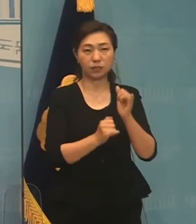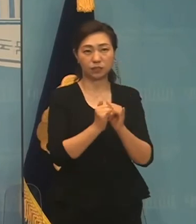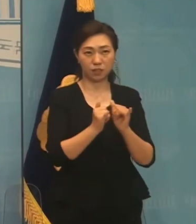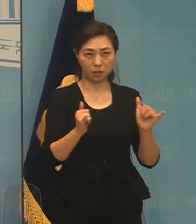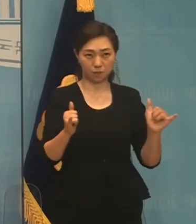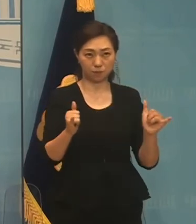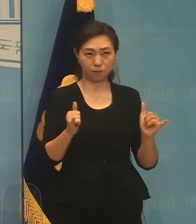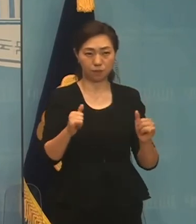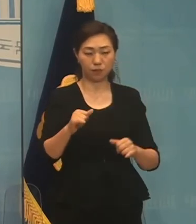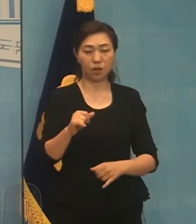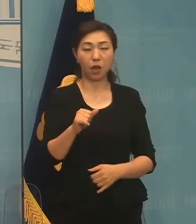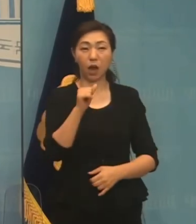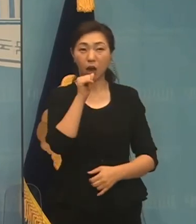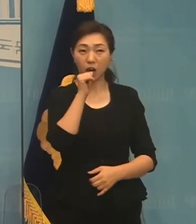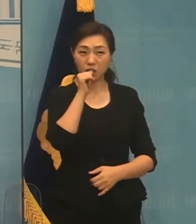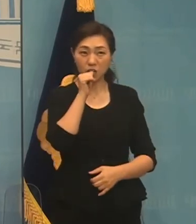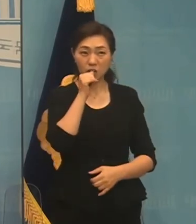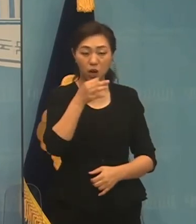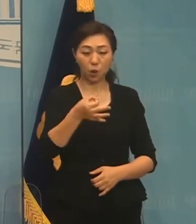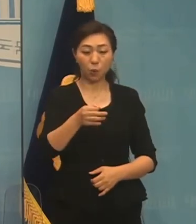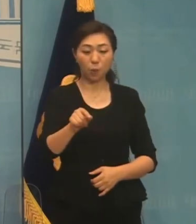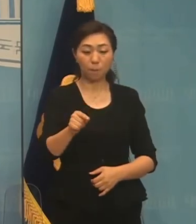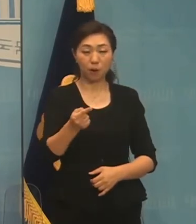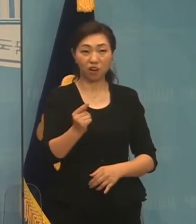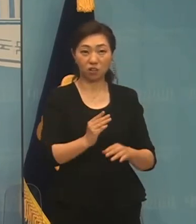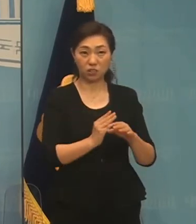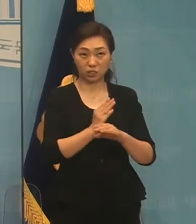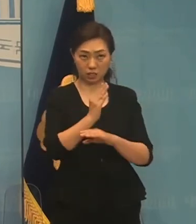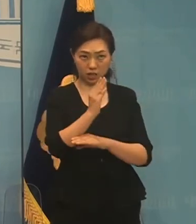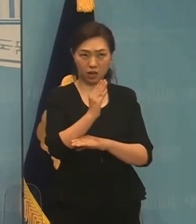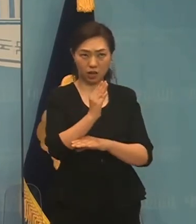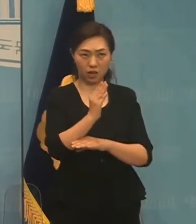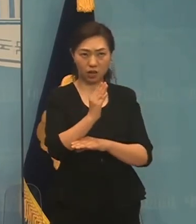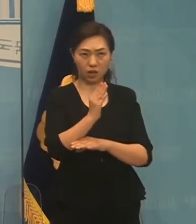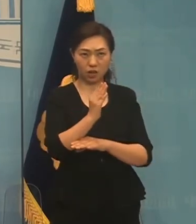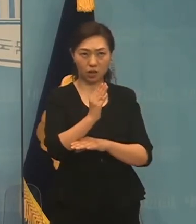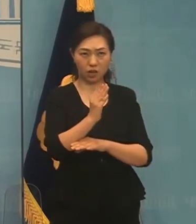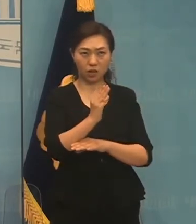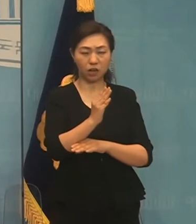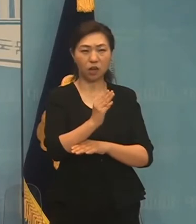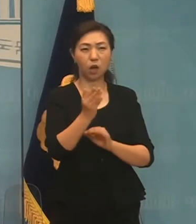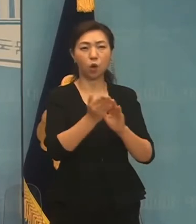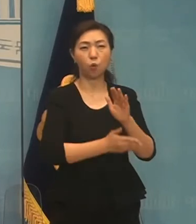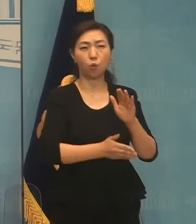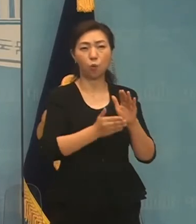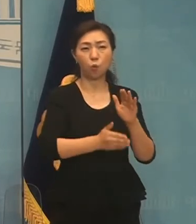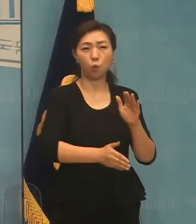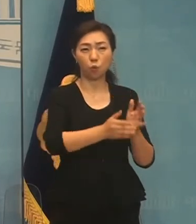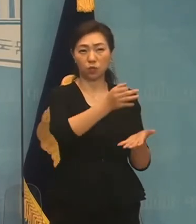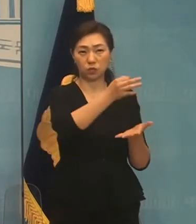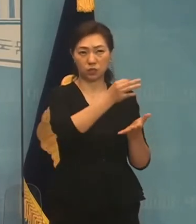100원 이상의 공금을 의도적으로 손에 끼친 자,